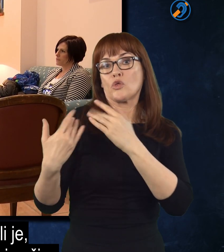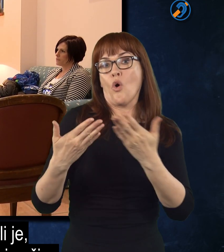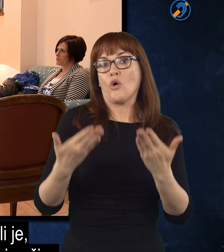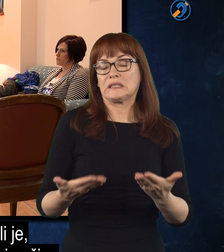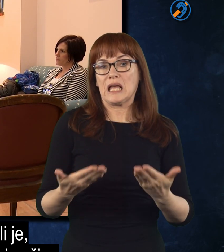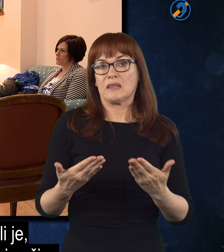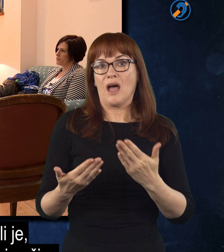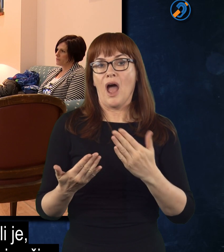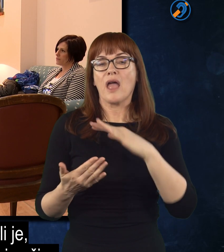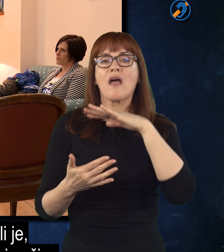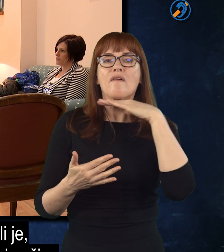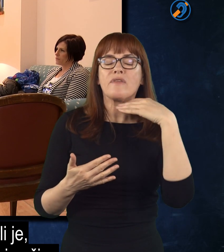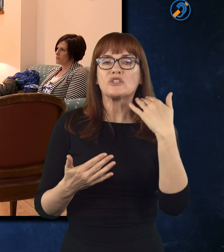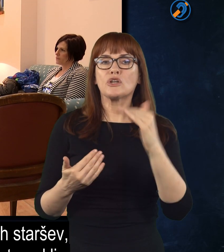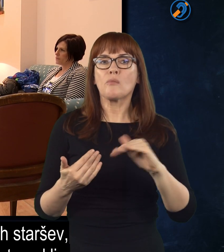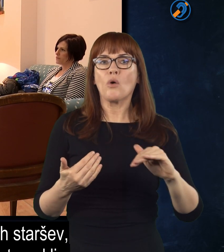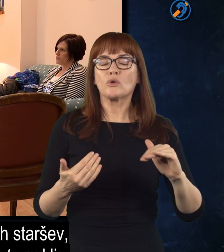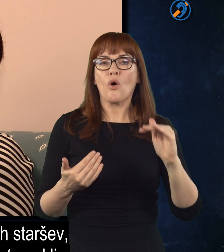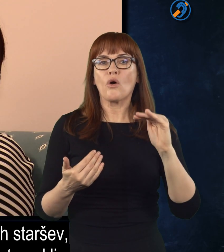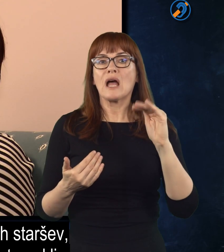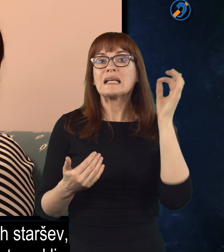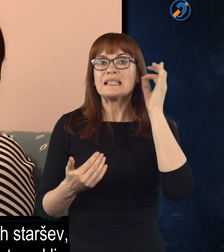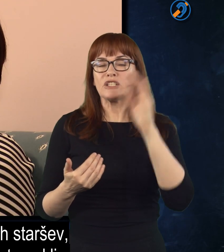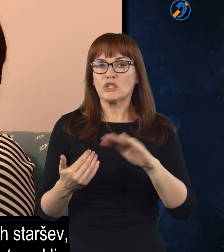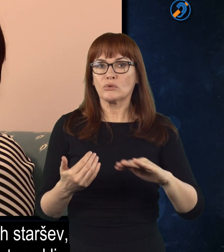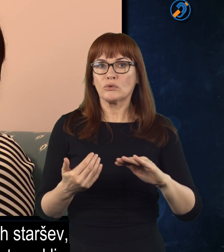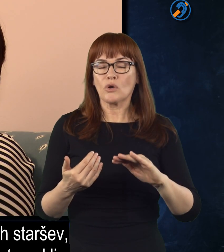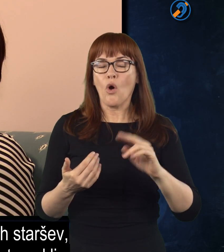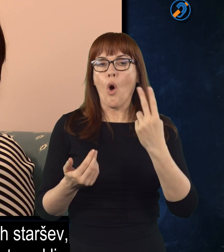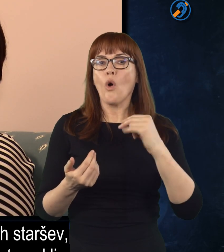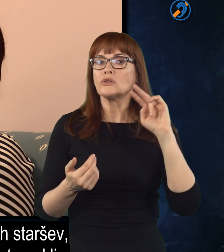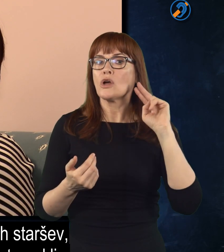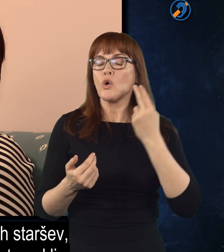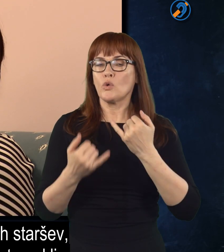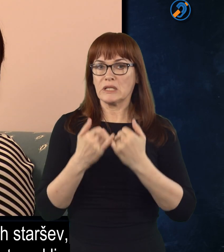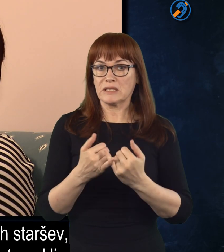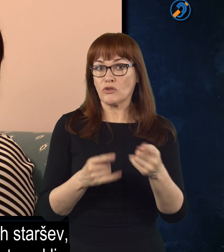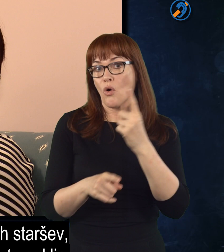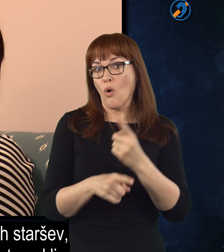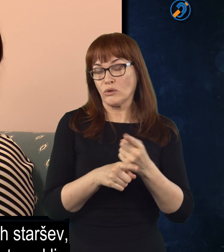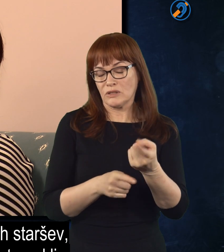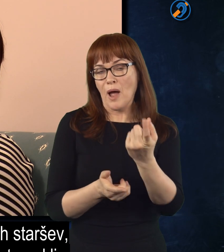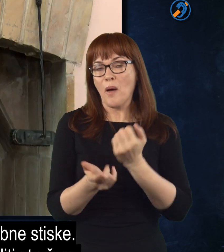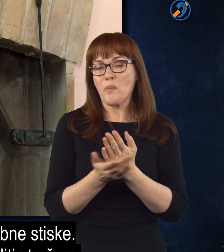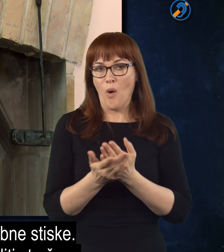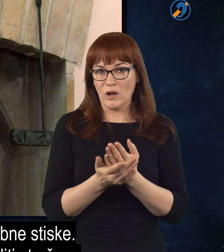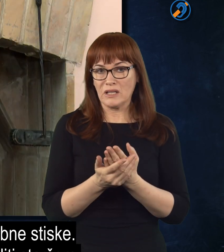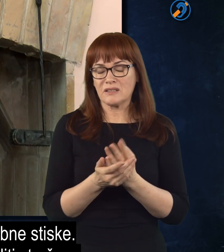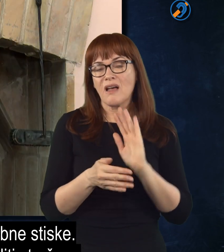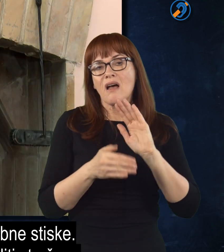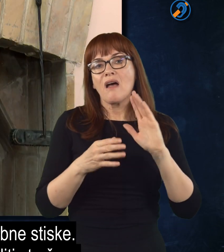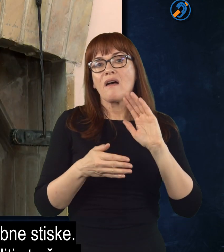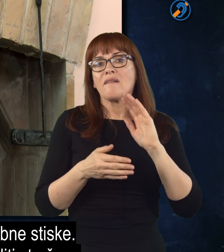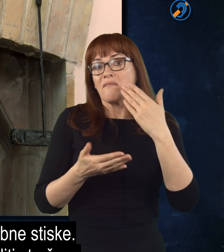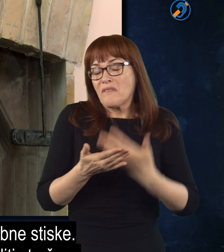do sedaj nekako je bila večina otrok, slišečih otrok gluhih staršev, ki so se odločali za ta poklic. Verjetno pač iz neke